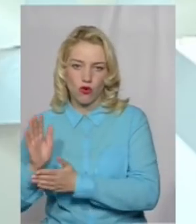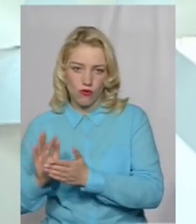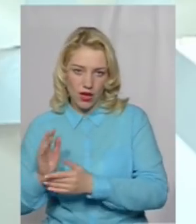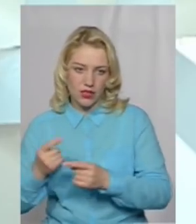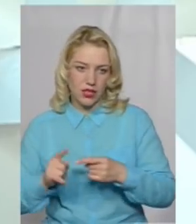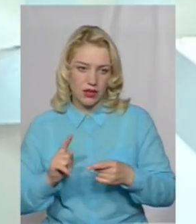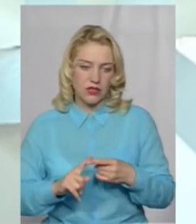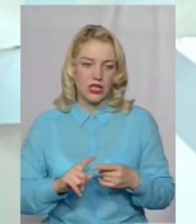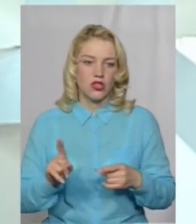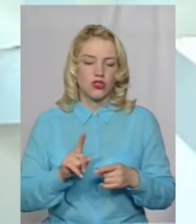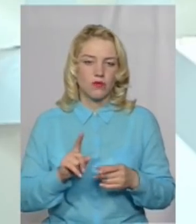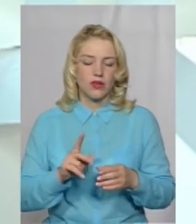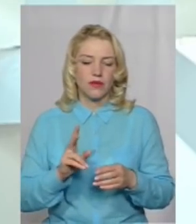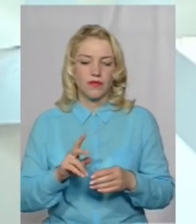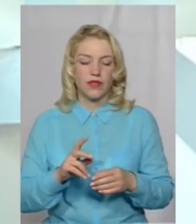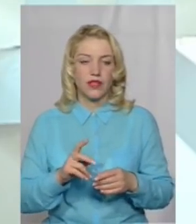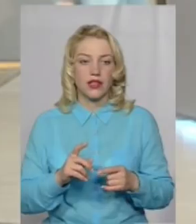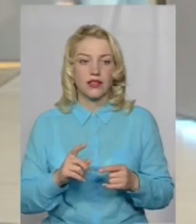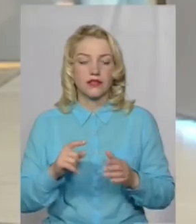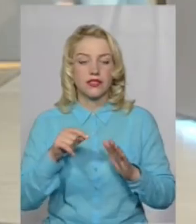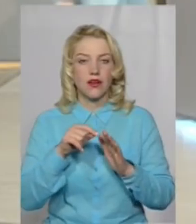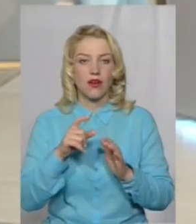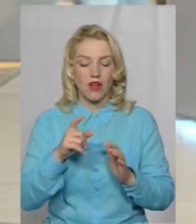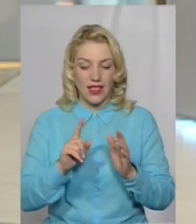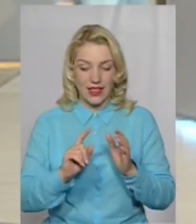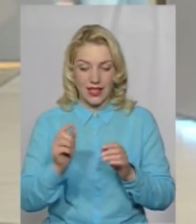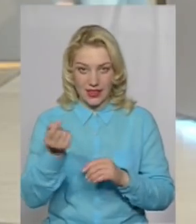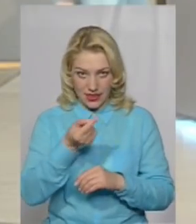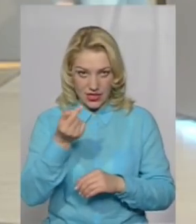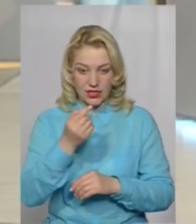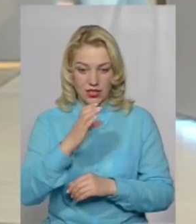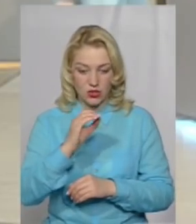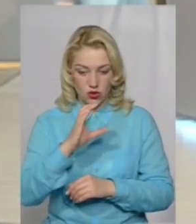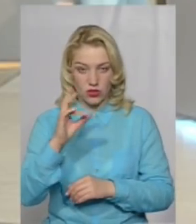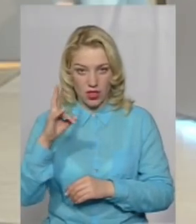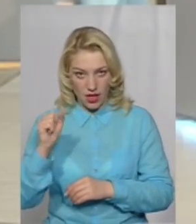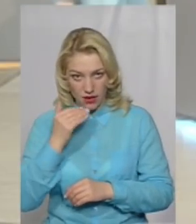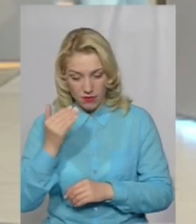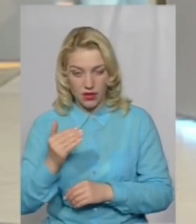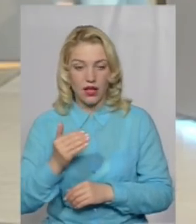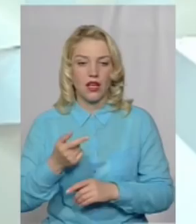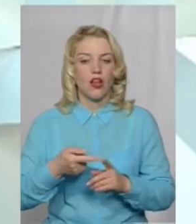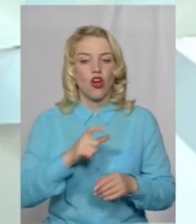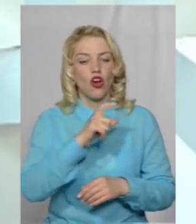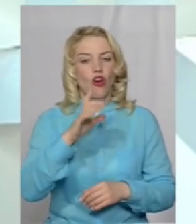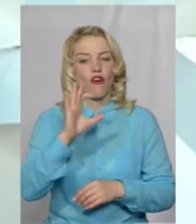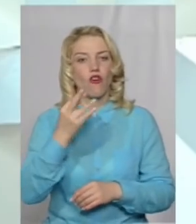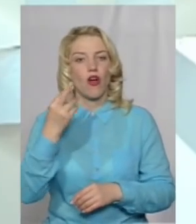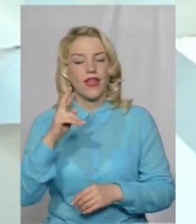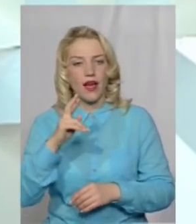сіянців саме з закритою кореневою системою. То в основному саме насіння сосни, так? Хвойних порід. Так. Переважно